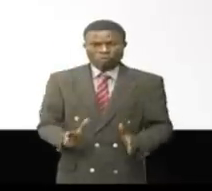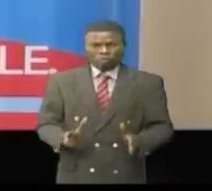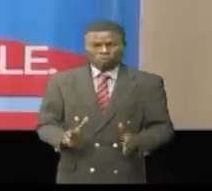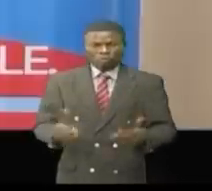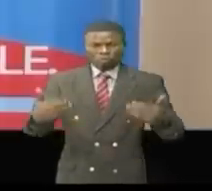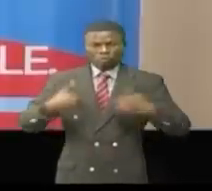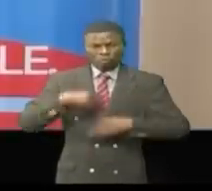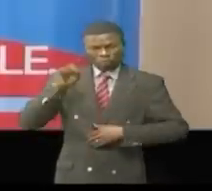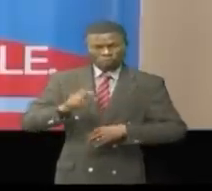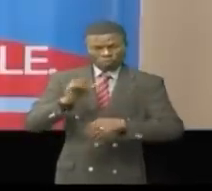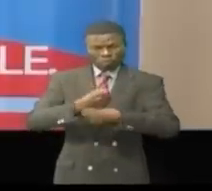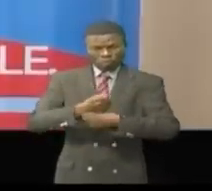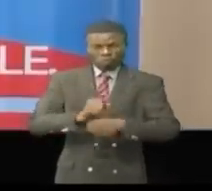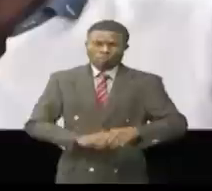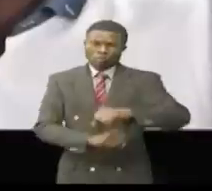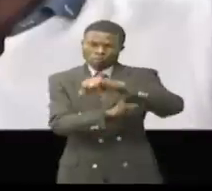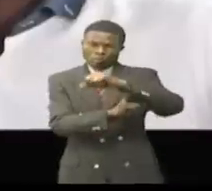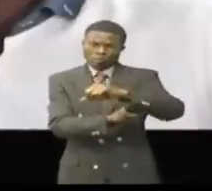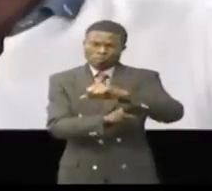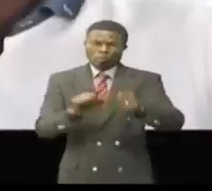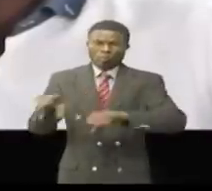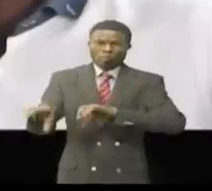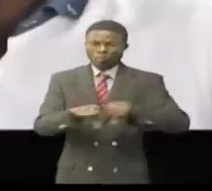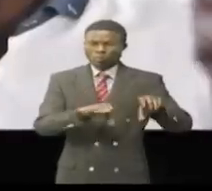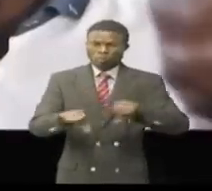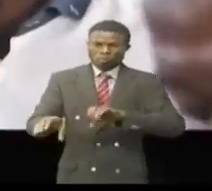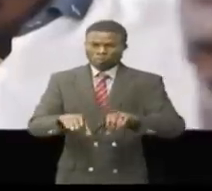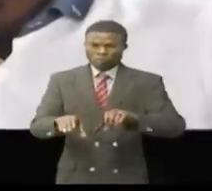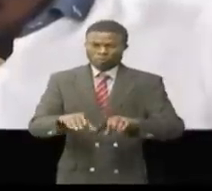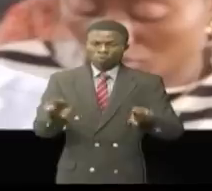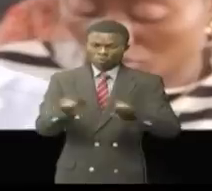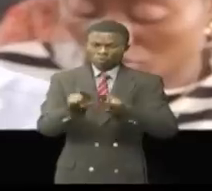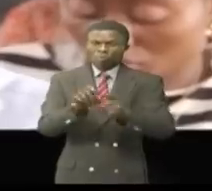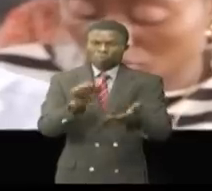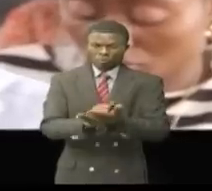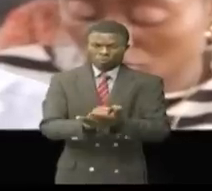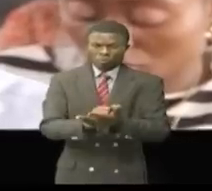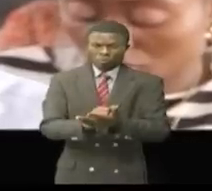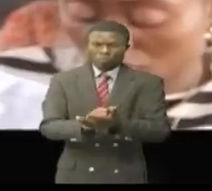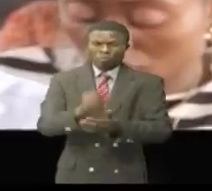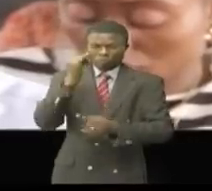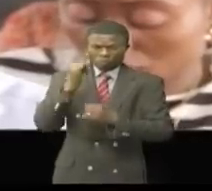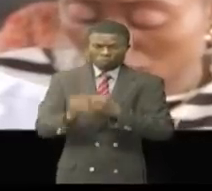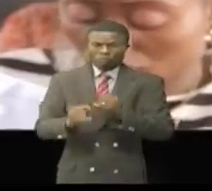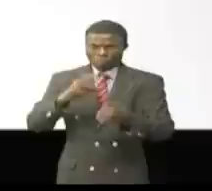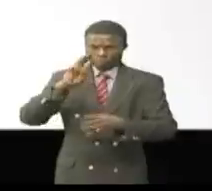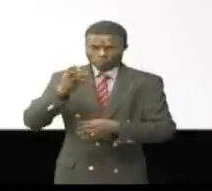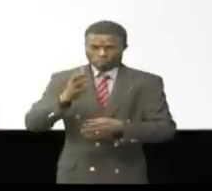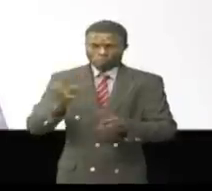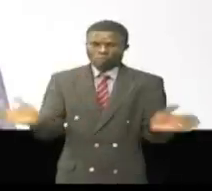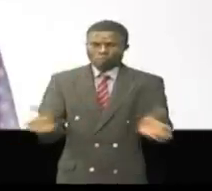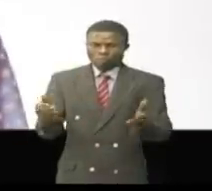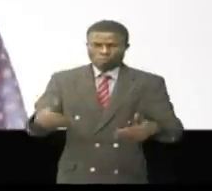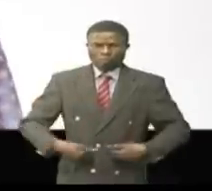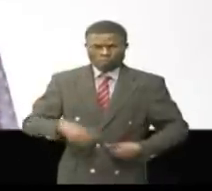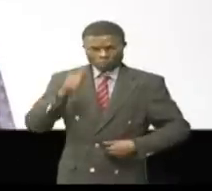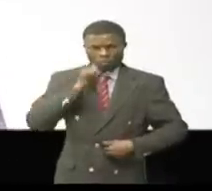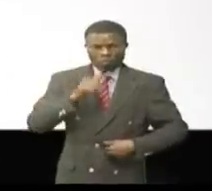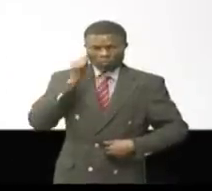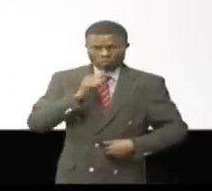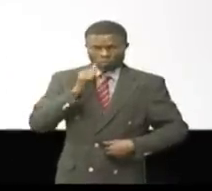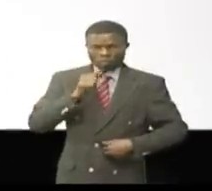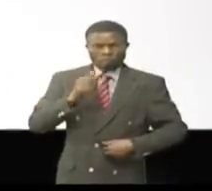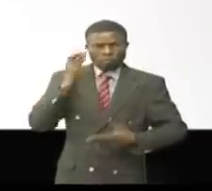de créer et d'appuyer des programmes d'activité irrelatifs. Et en dernier lieu, encourager la jeune fille à la